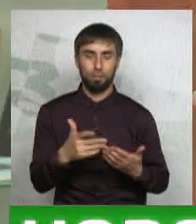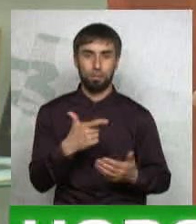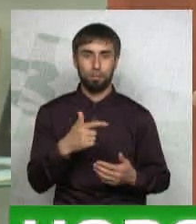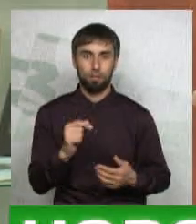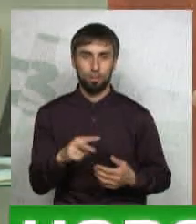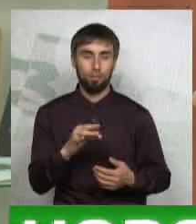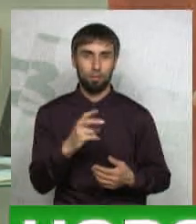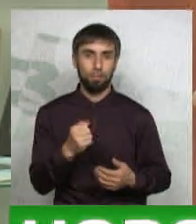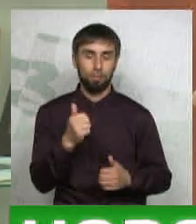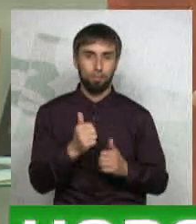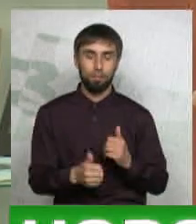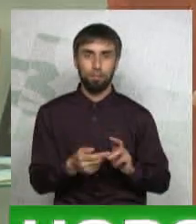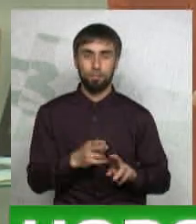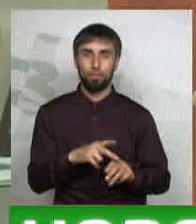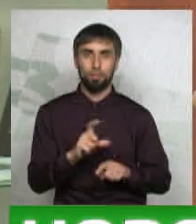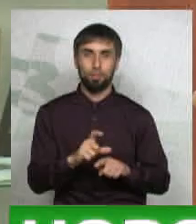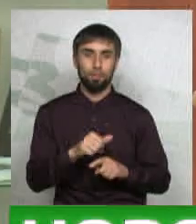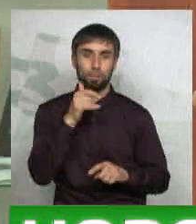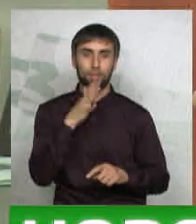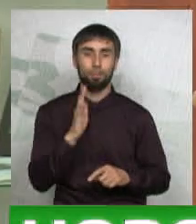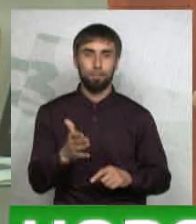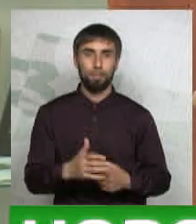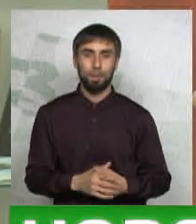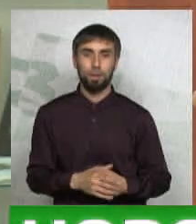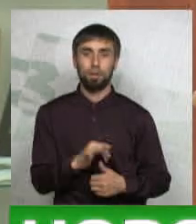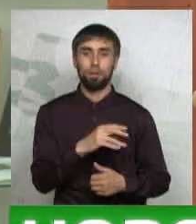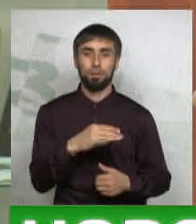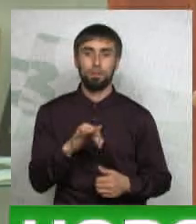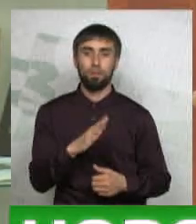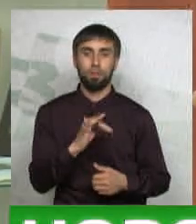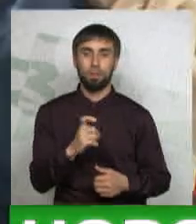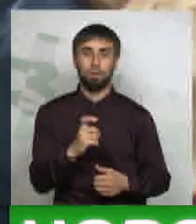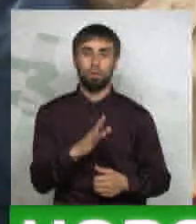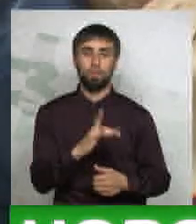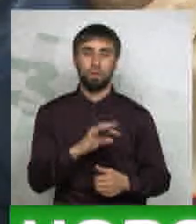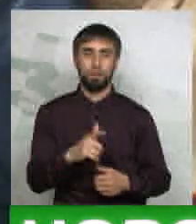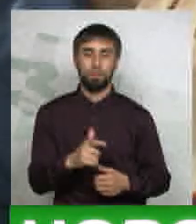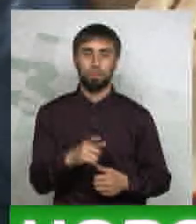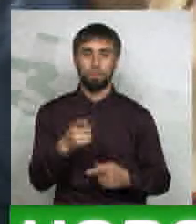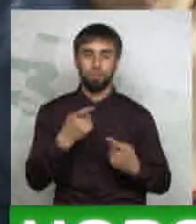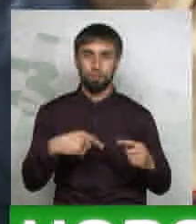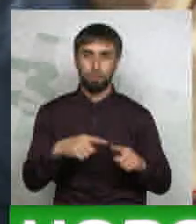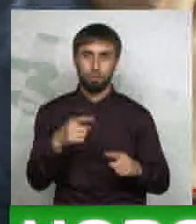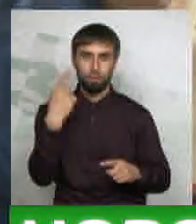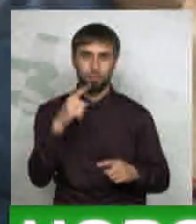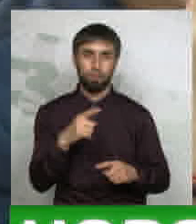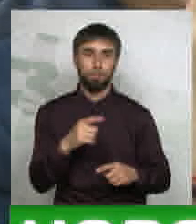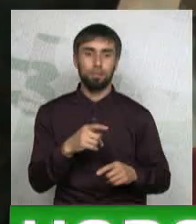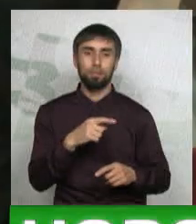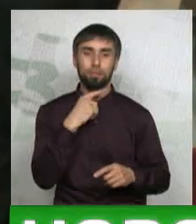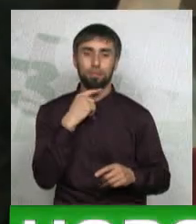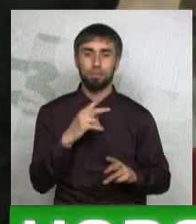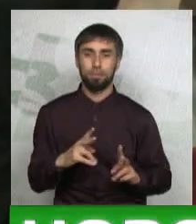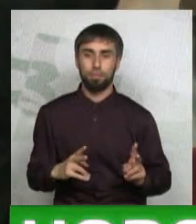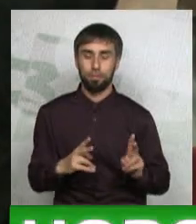гал, она всегда, это всегда слово, которое будет идти вверх, ввысь. Организовал семинар «Ингушские башни.